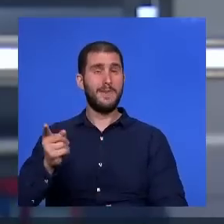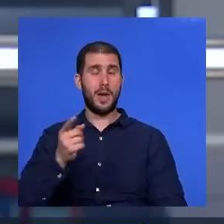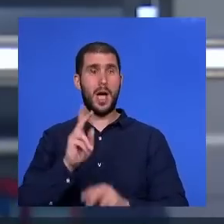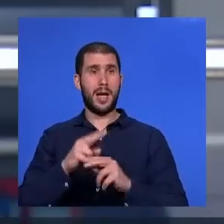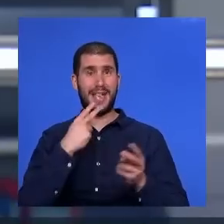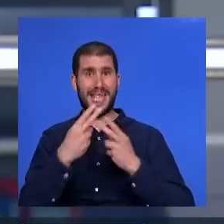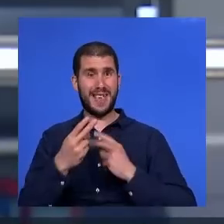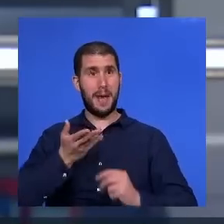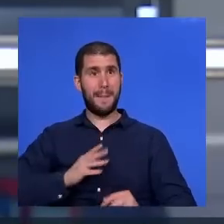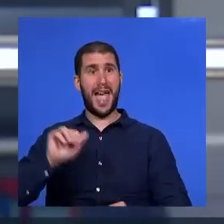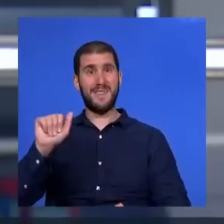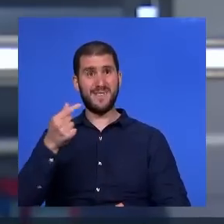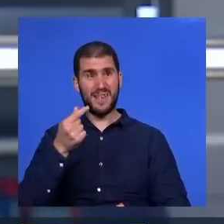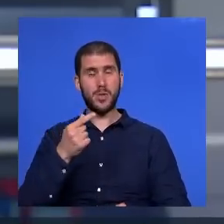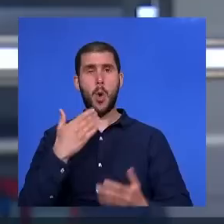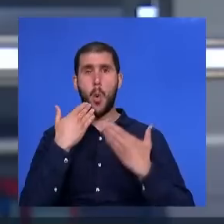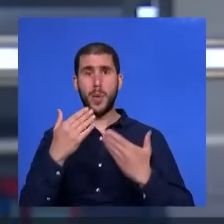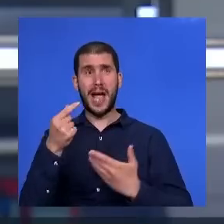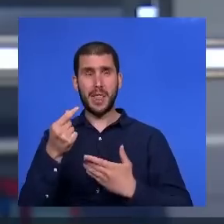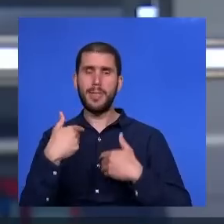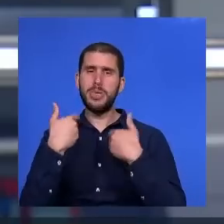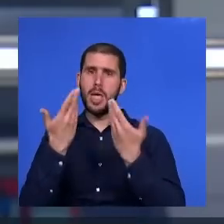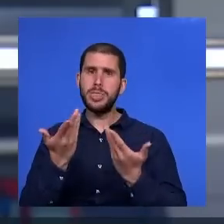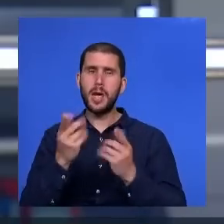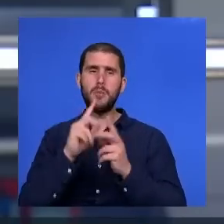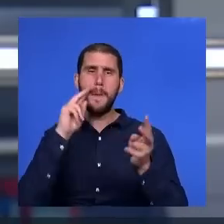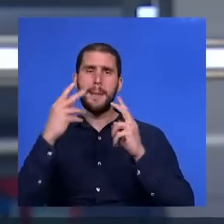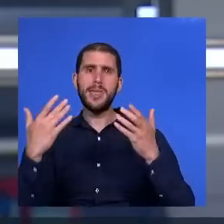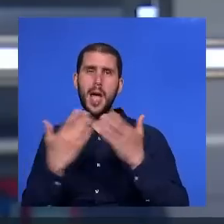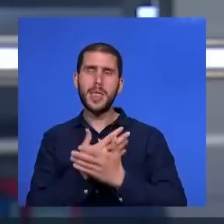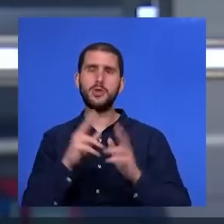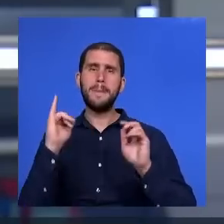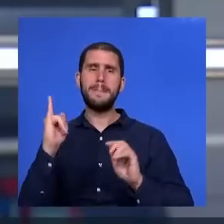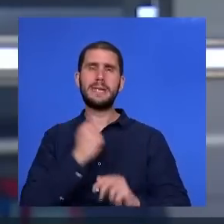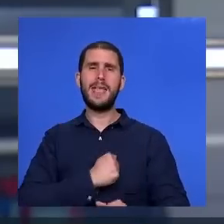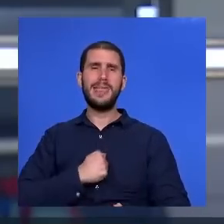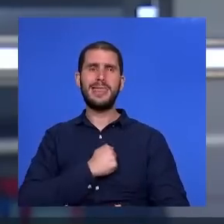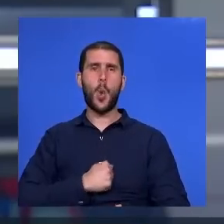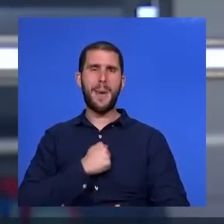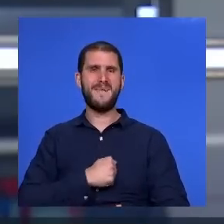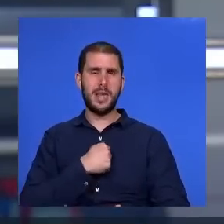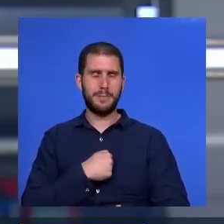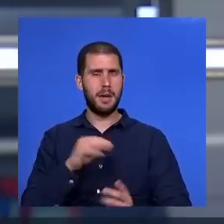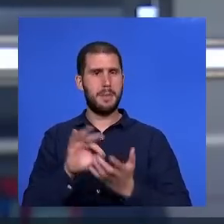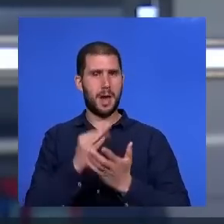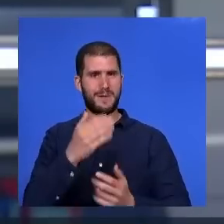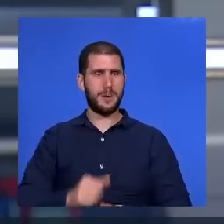אביב גפן, שהודה לגוטליב שהעניקה מימד חדש למושג ניחום אבלים. הנה הכתבה של אלון פרוכטר.